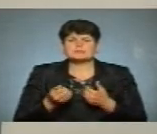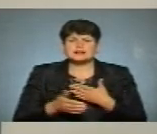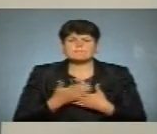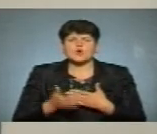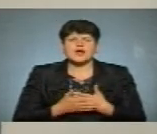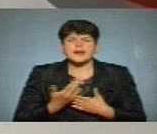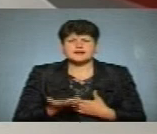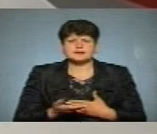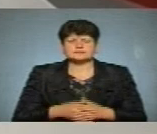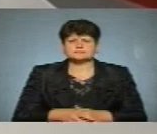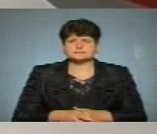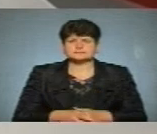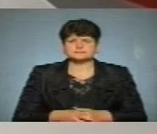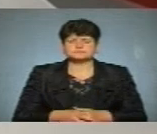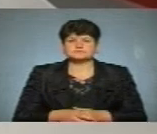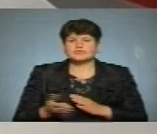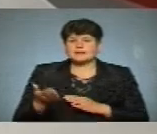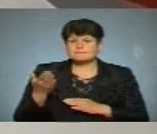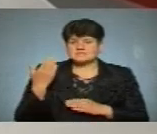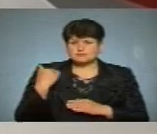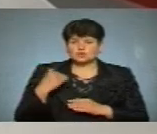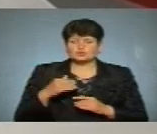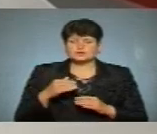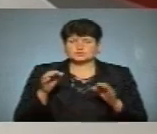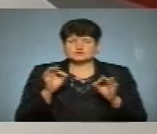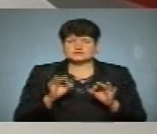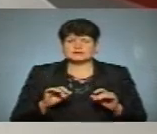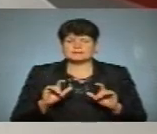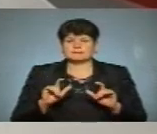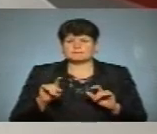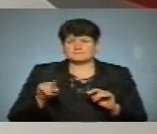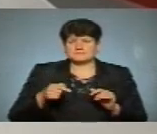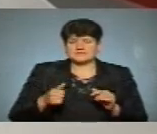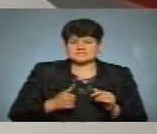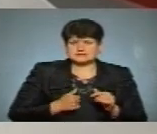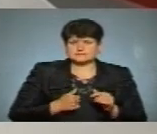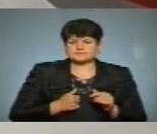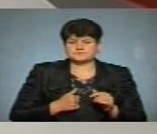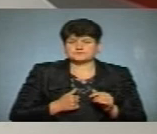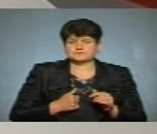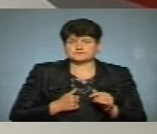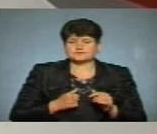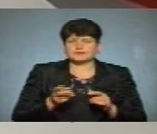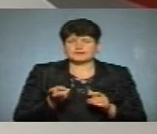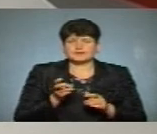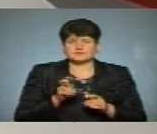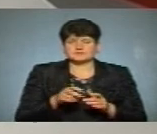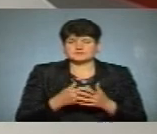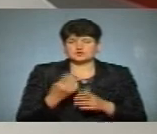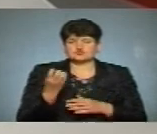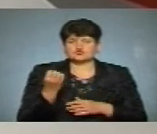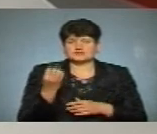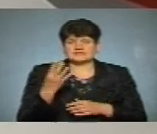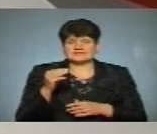дії? За минулий призив ухилилось від служби порядка 14